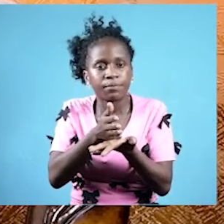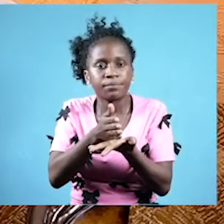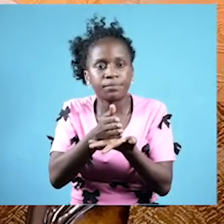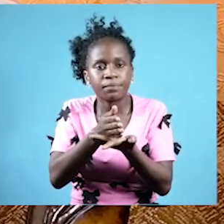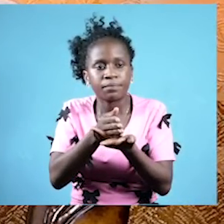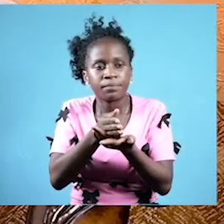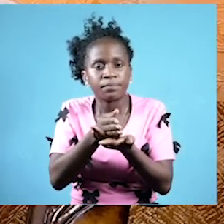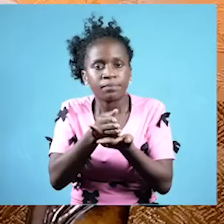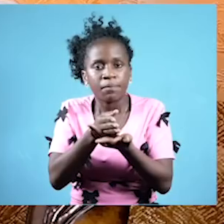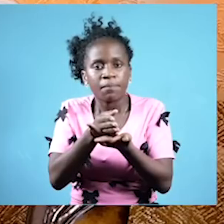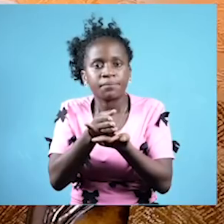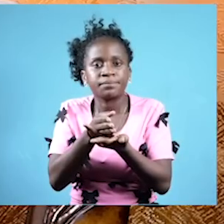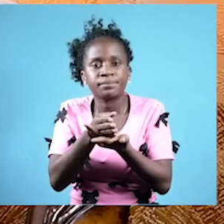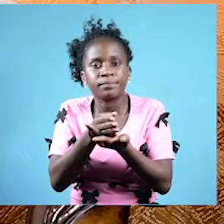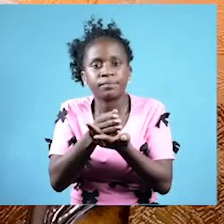katika